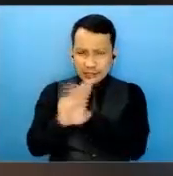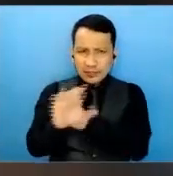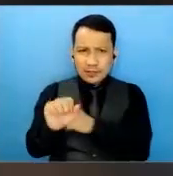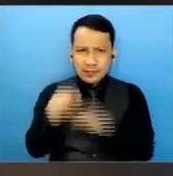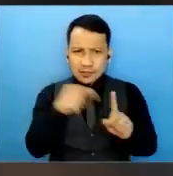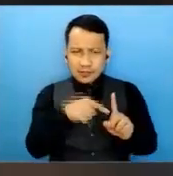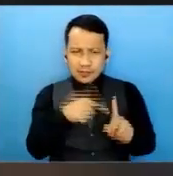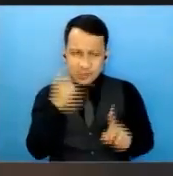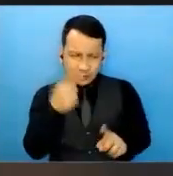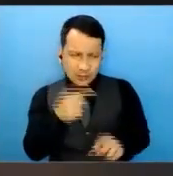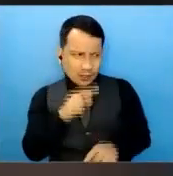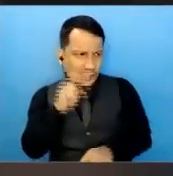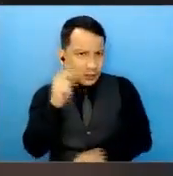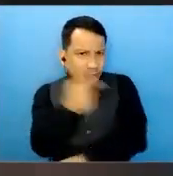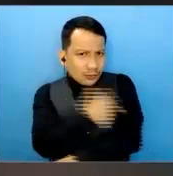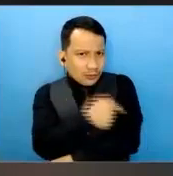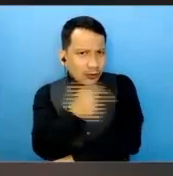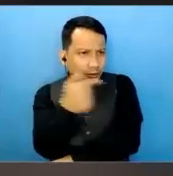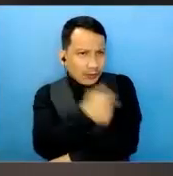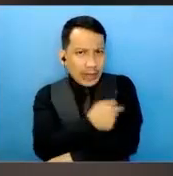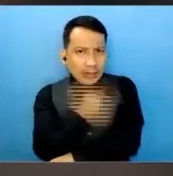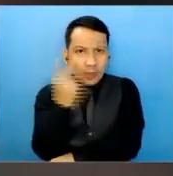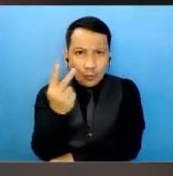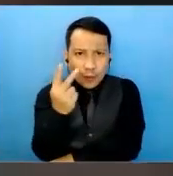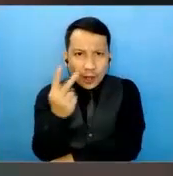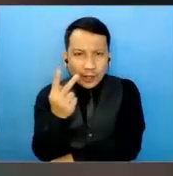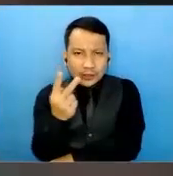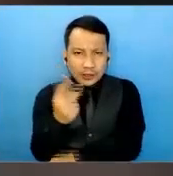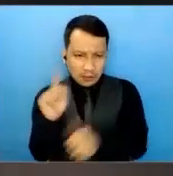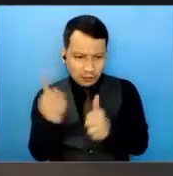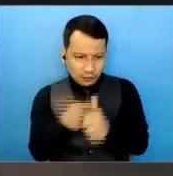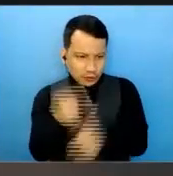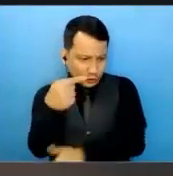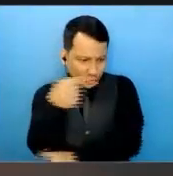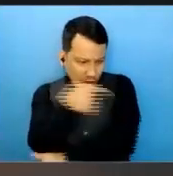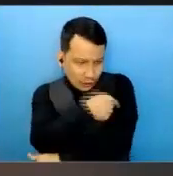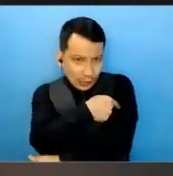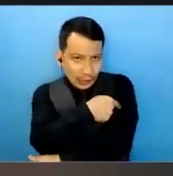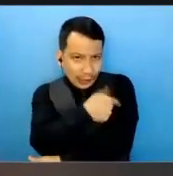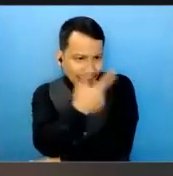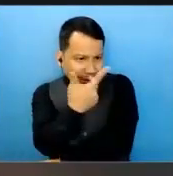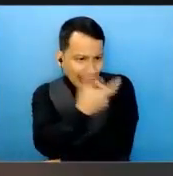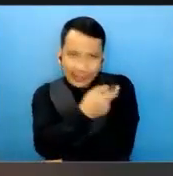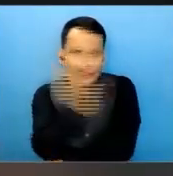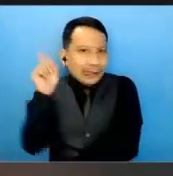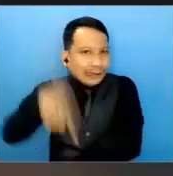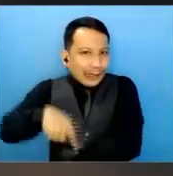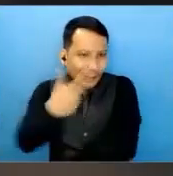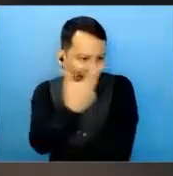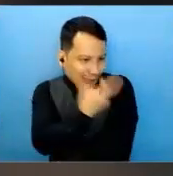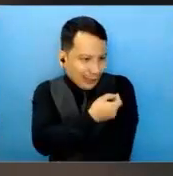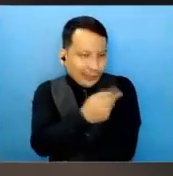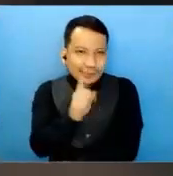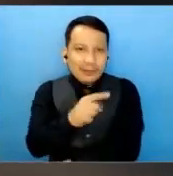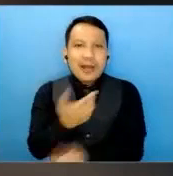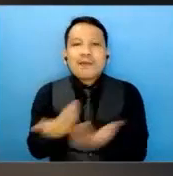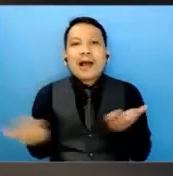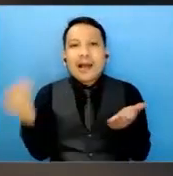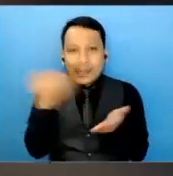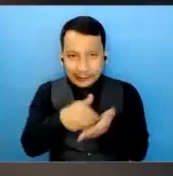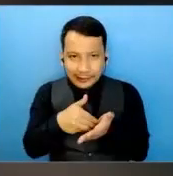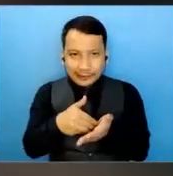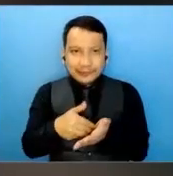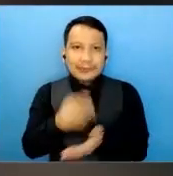mapansin niyang 2 beses siyang tinuturukan. Noong una, tinusok siya pero hindi pala naiturok ang bakuna kaya nagkaroon ng take